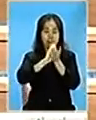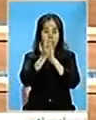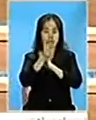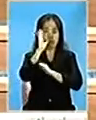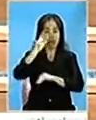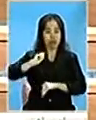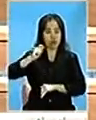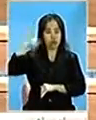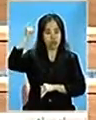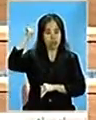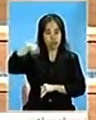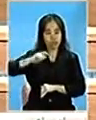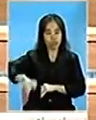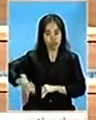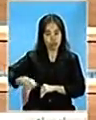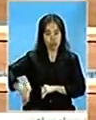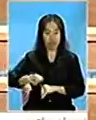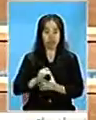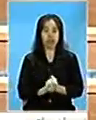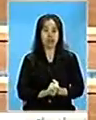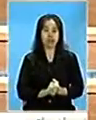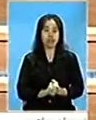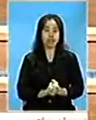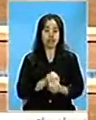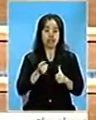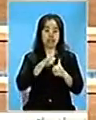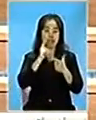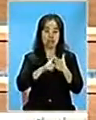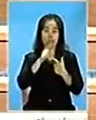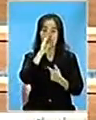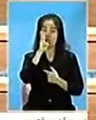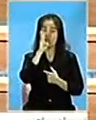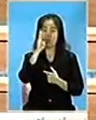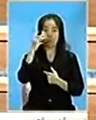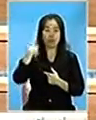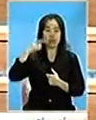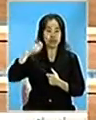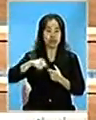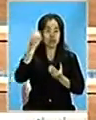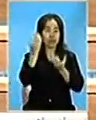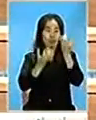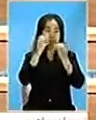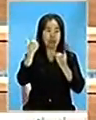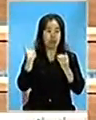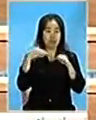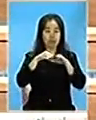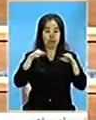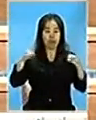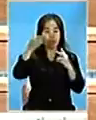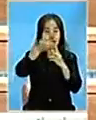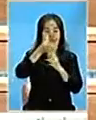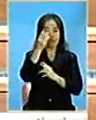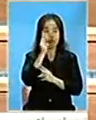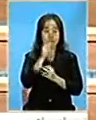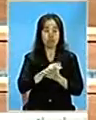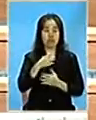า2โจมตีศาลยุติธรรมว่า2มาตรฐานจะยุบ